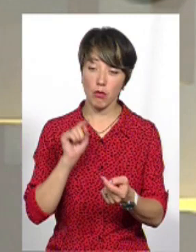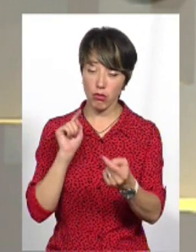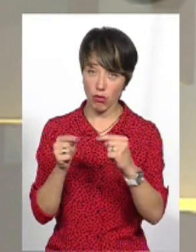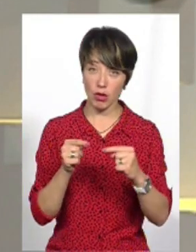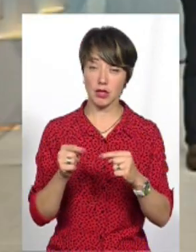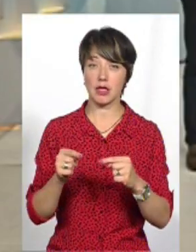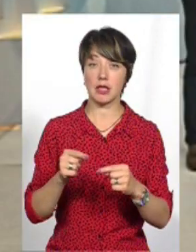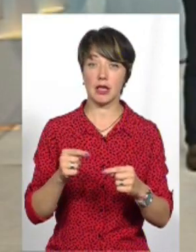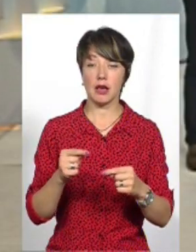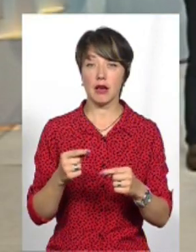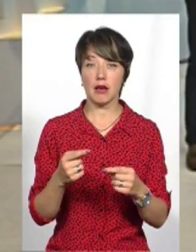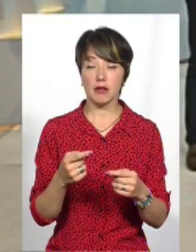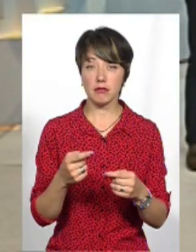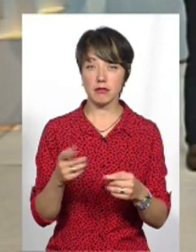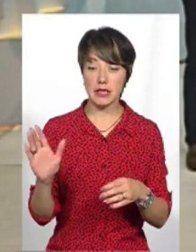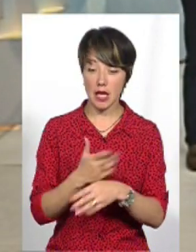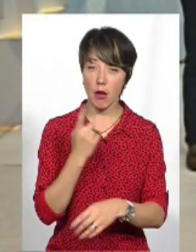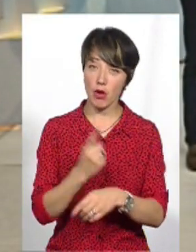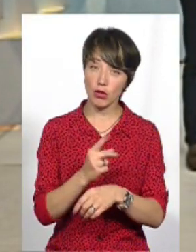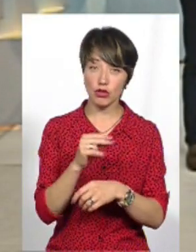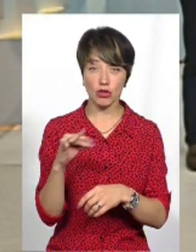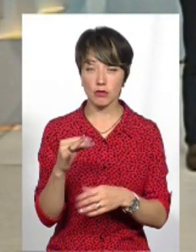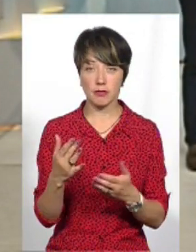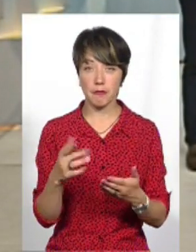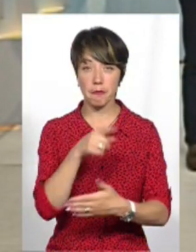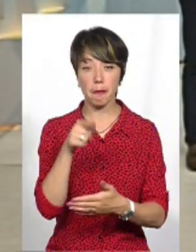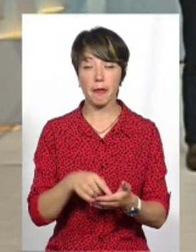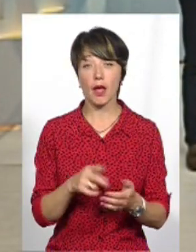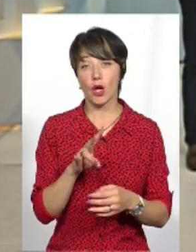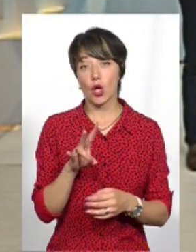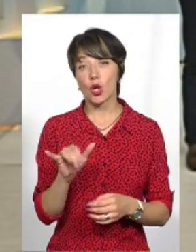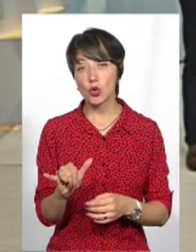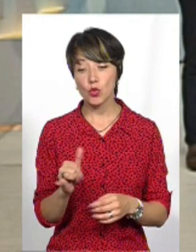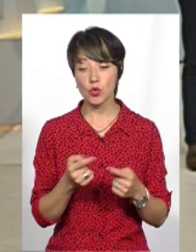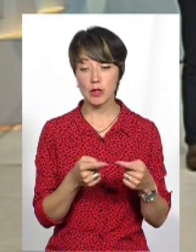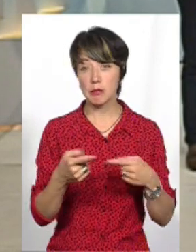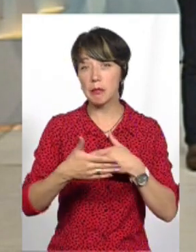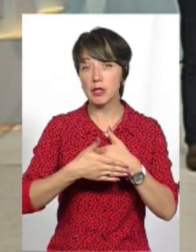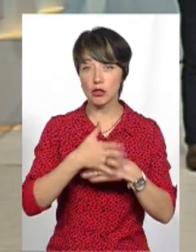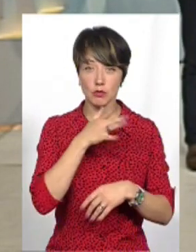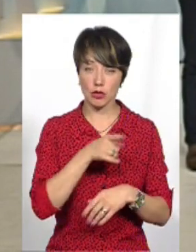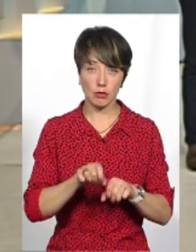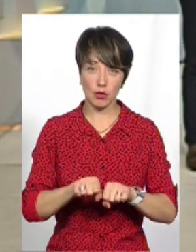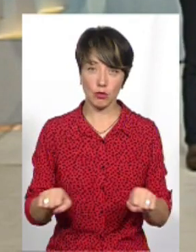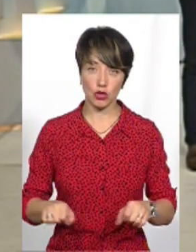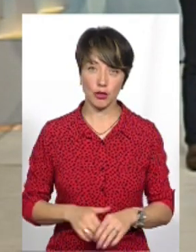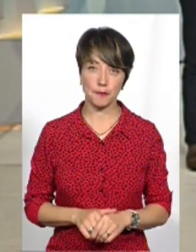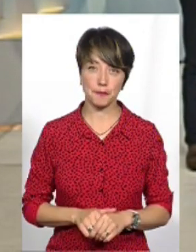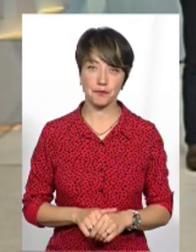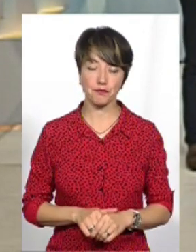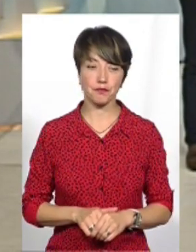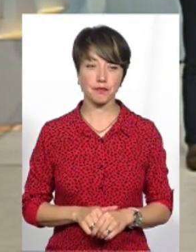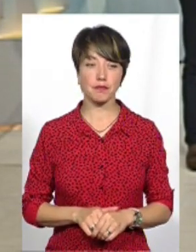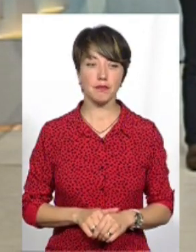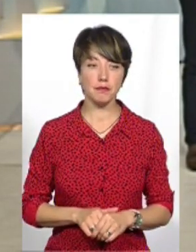проти ринку, відкриття ринку землі? Ну, принаймні, от цим часом не можна. Не можна. Да.